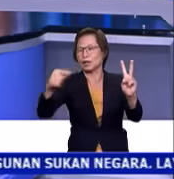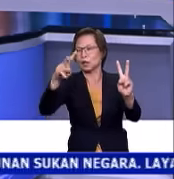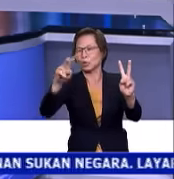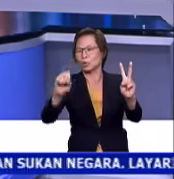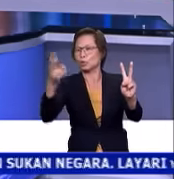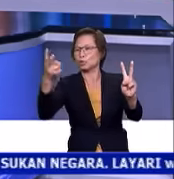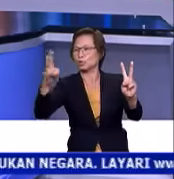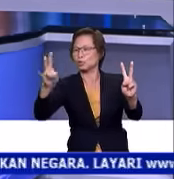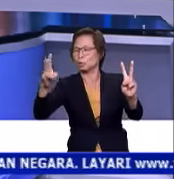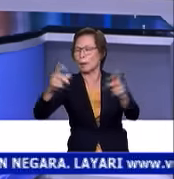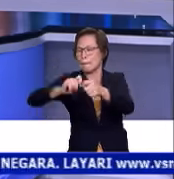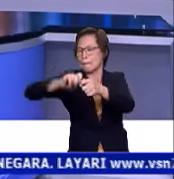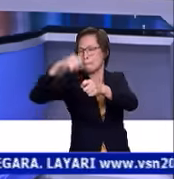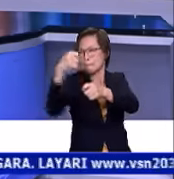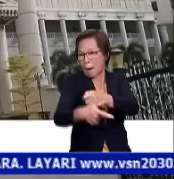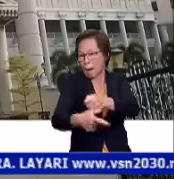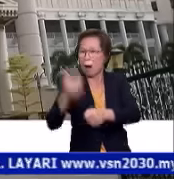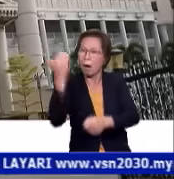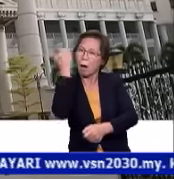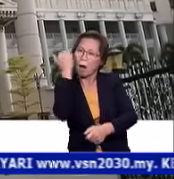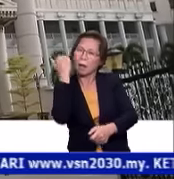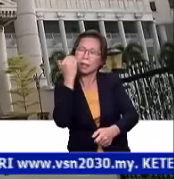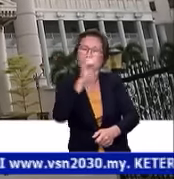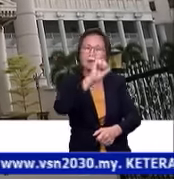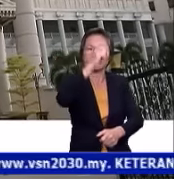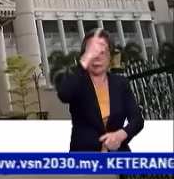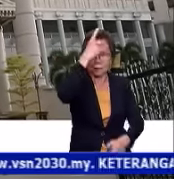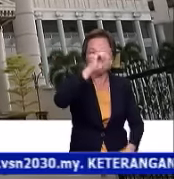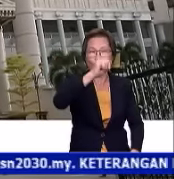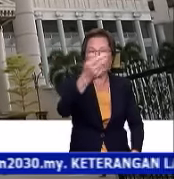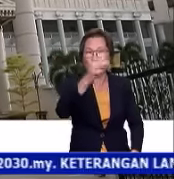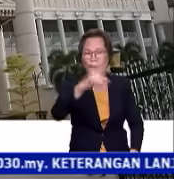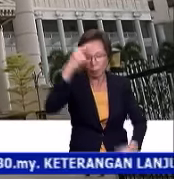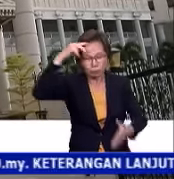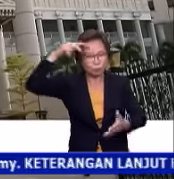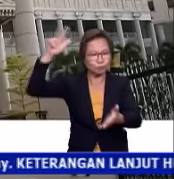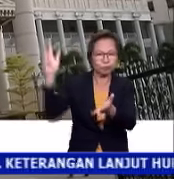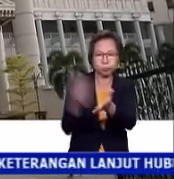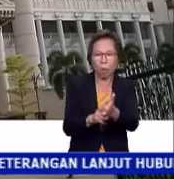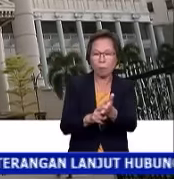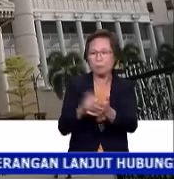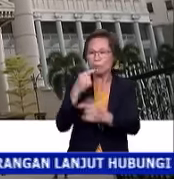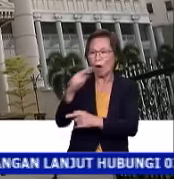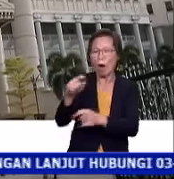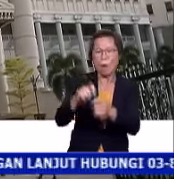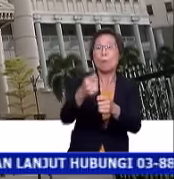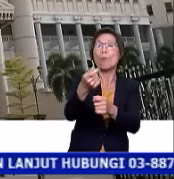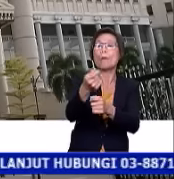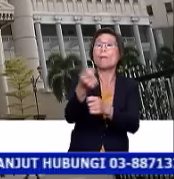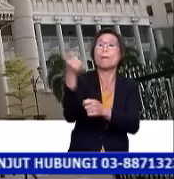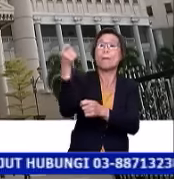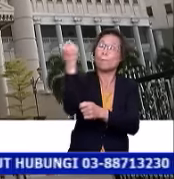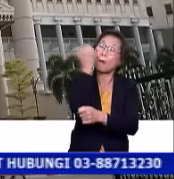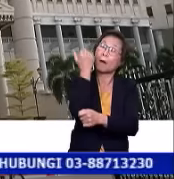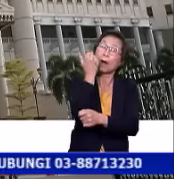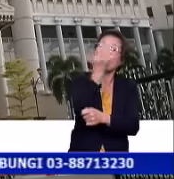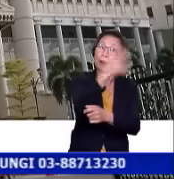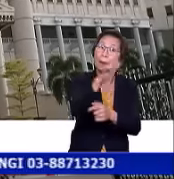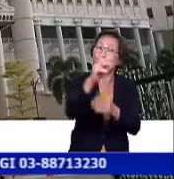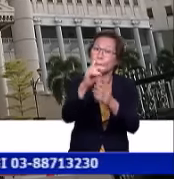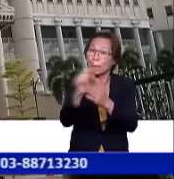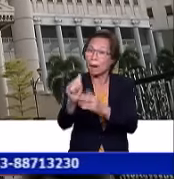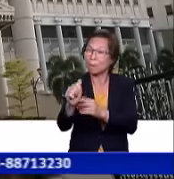hingga 2017. Hakim Datuk Ahmad Bacik dalam keputusannya turut mengenakan kos mahkamah sebanyak